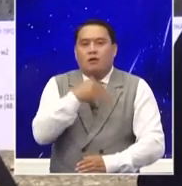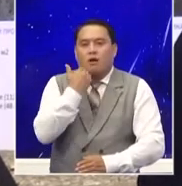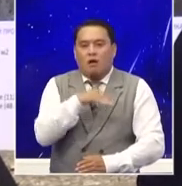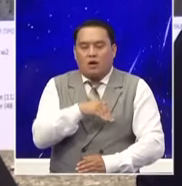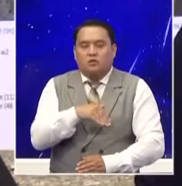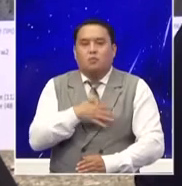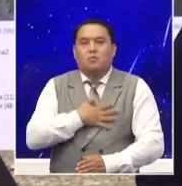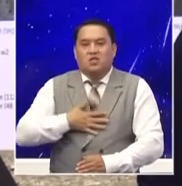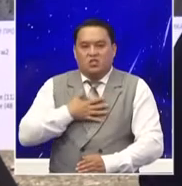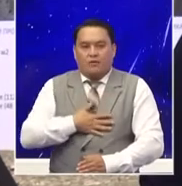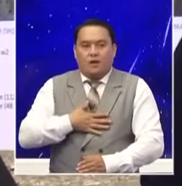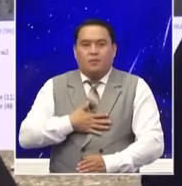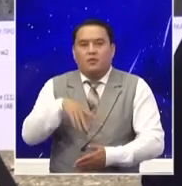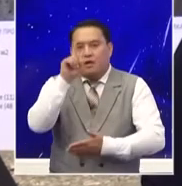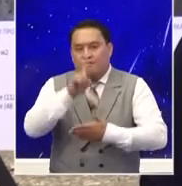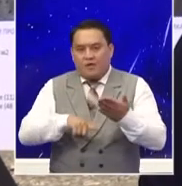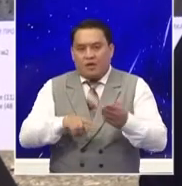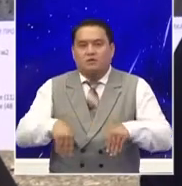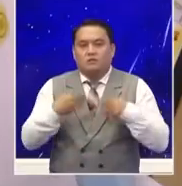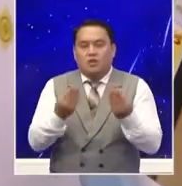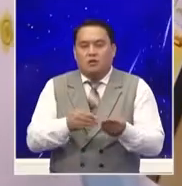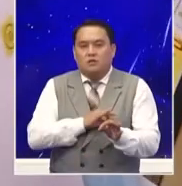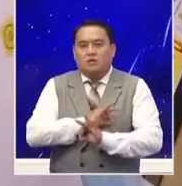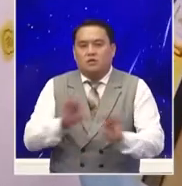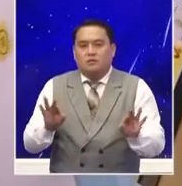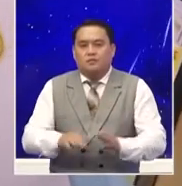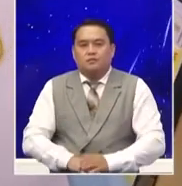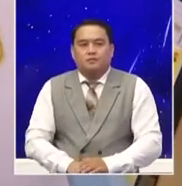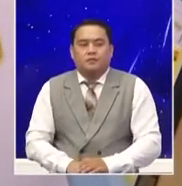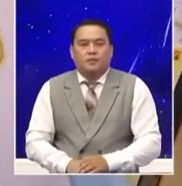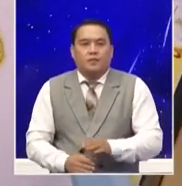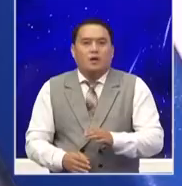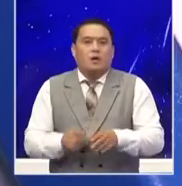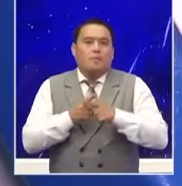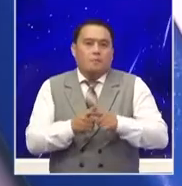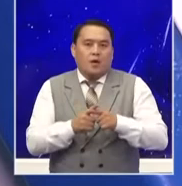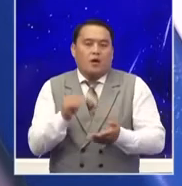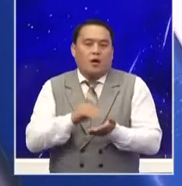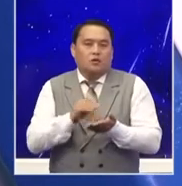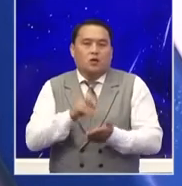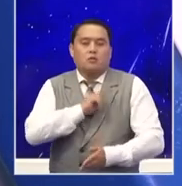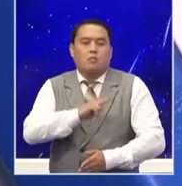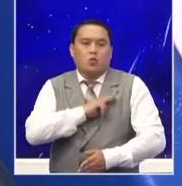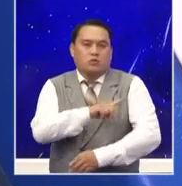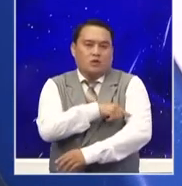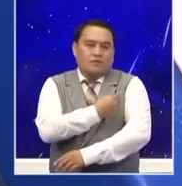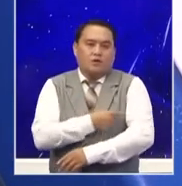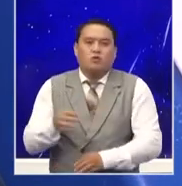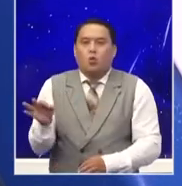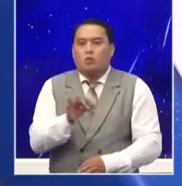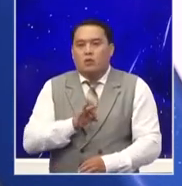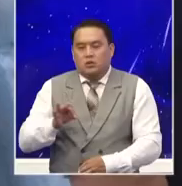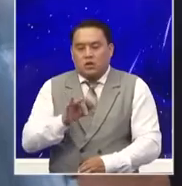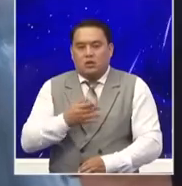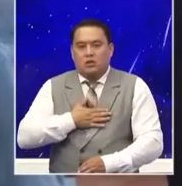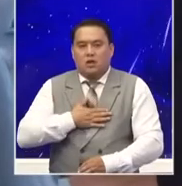тоже переживаем и надеемся сдать все качественно. Делегат из столицы в целом дал положительную оценку работе объектов здравоохранения области. Но это